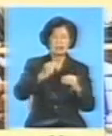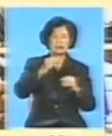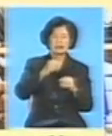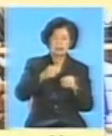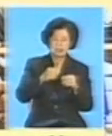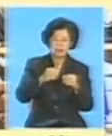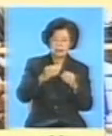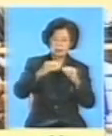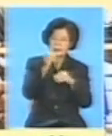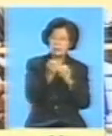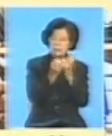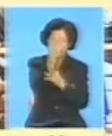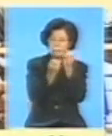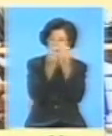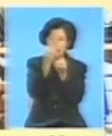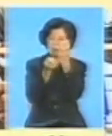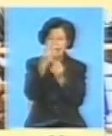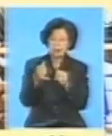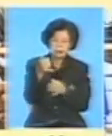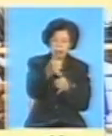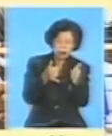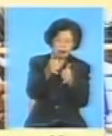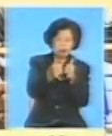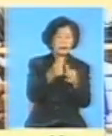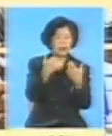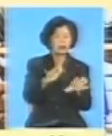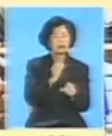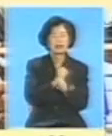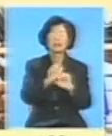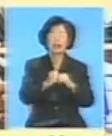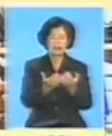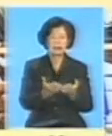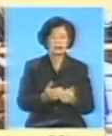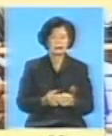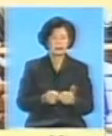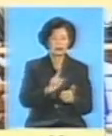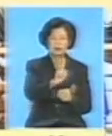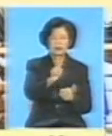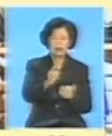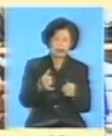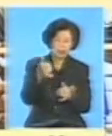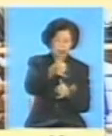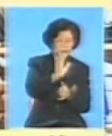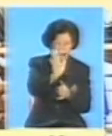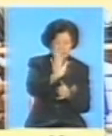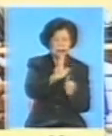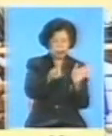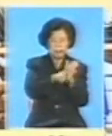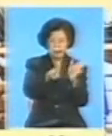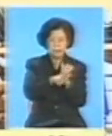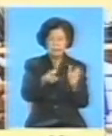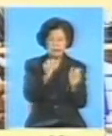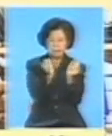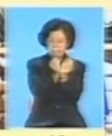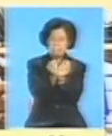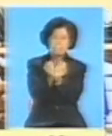ตผืนป่าที่มันบุกรุกไปแล้วจะทำยังไงรัฐศาสตร์ที่ศาสตร์ว่าไงตรงไหนที่ยังไม่รู้ก็ไม่ได้เด็ดขาดจับคุกจับติด